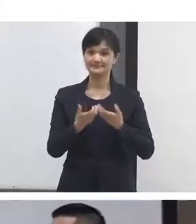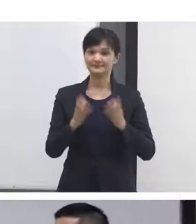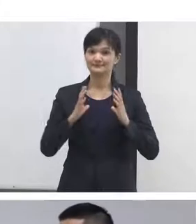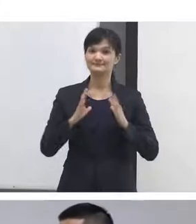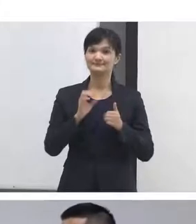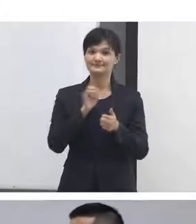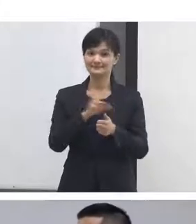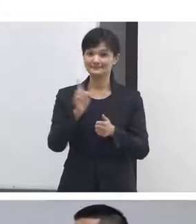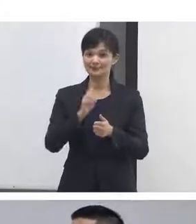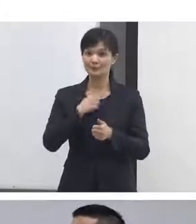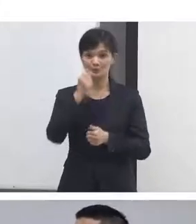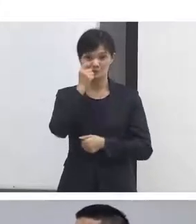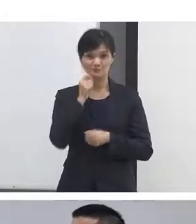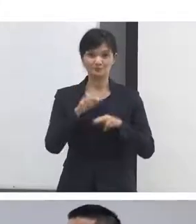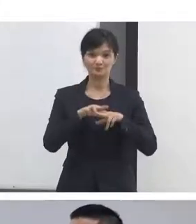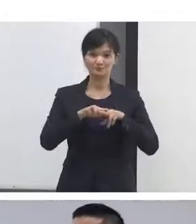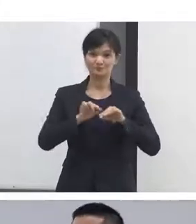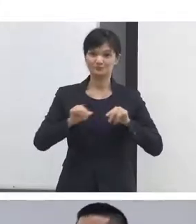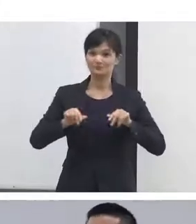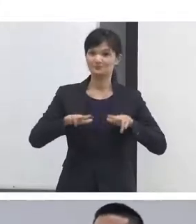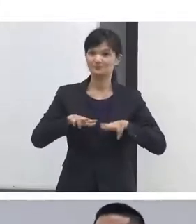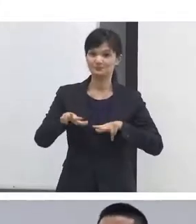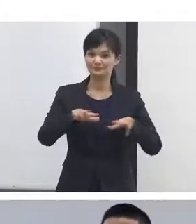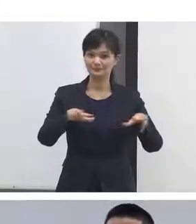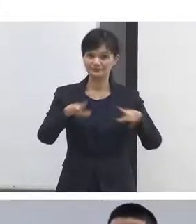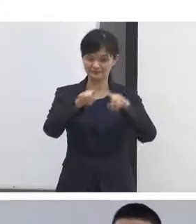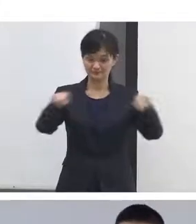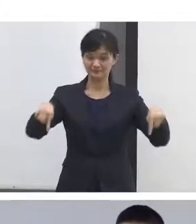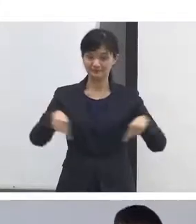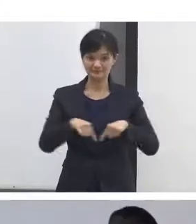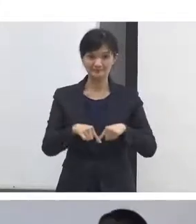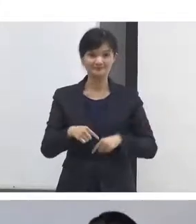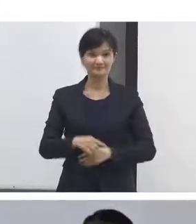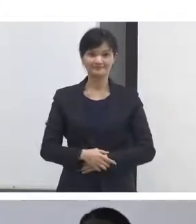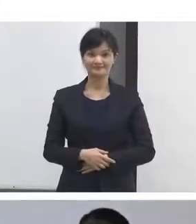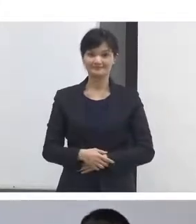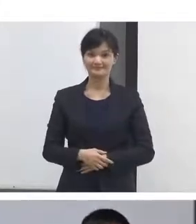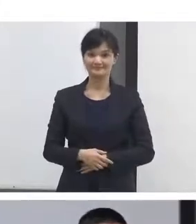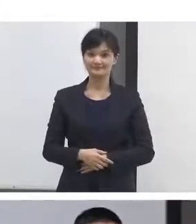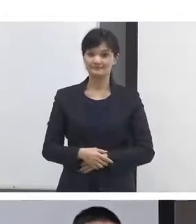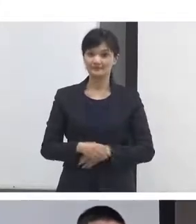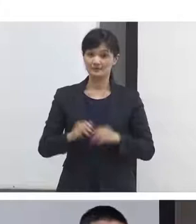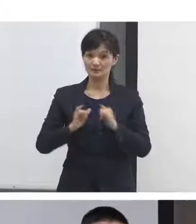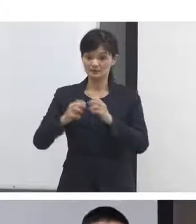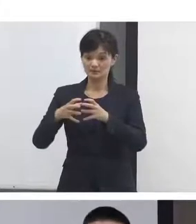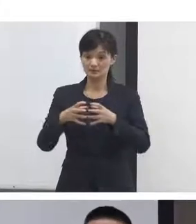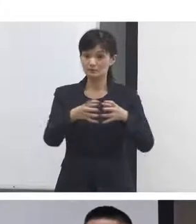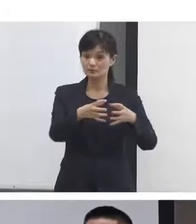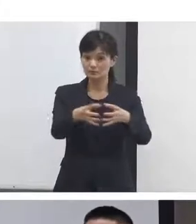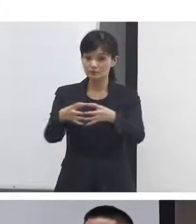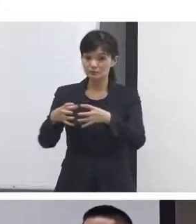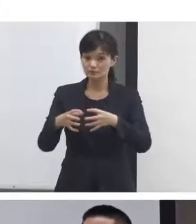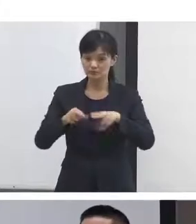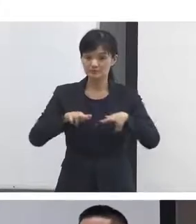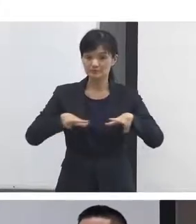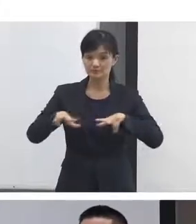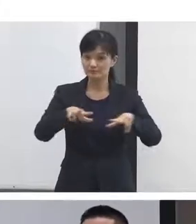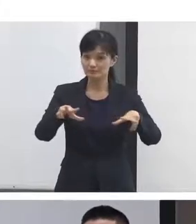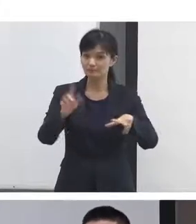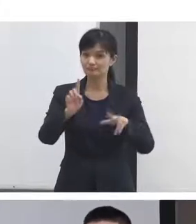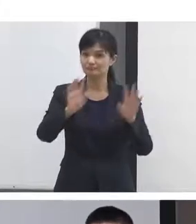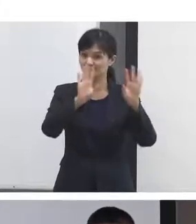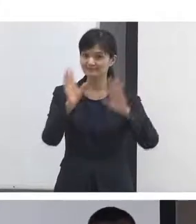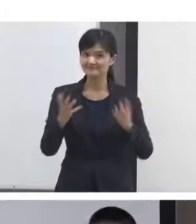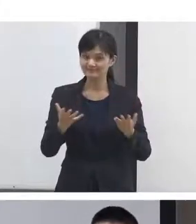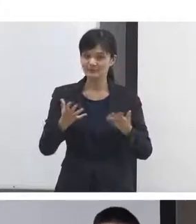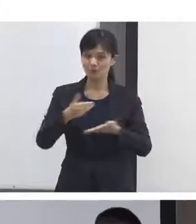很喜欢地图的人，所以我想要分享一下社群的地图长什么样子。那社群的地图，这是一件，就画地图本身就是一件很有